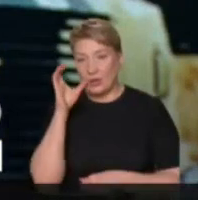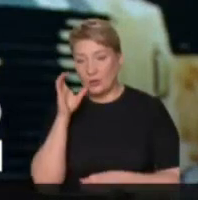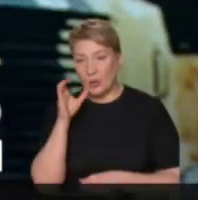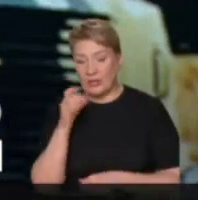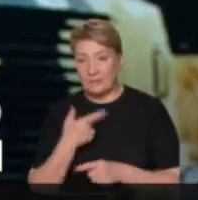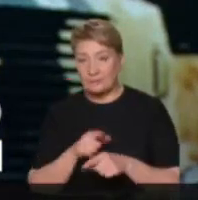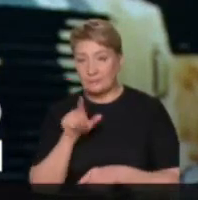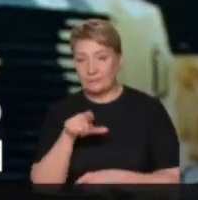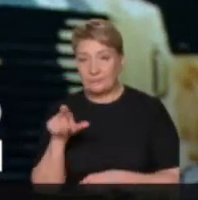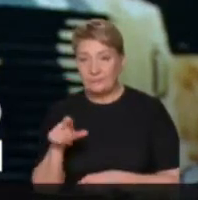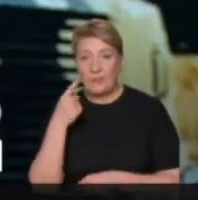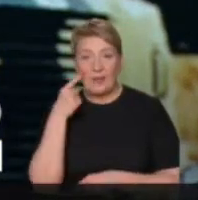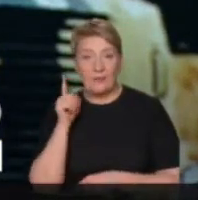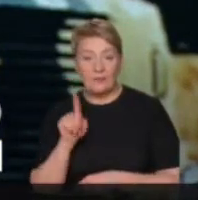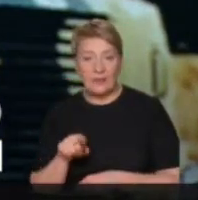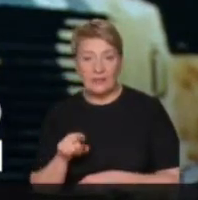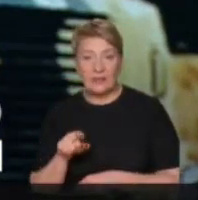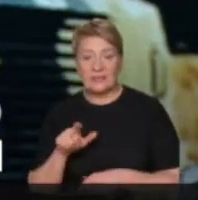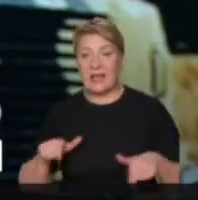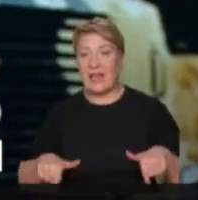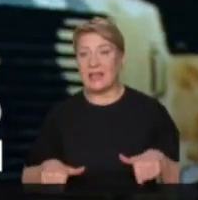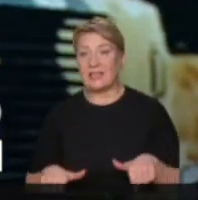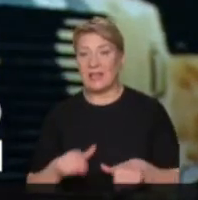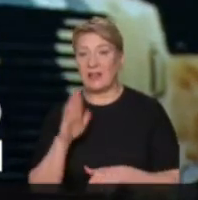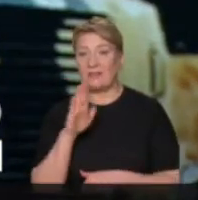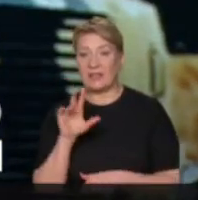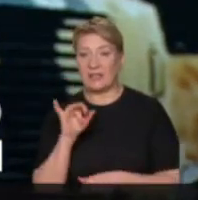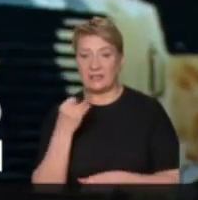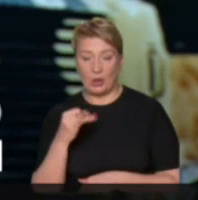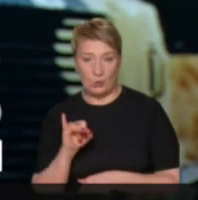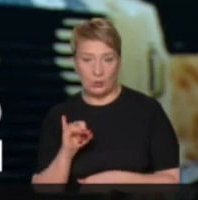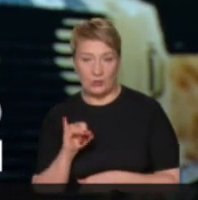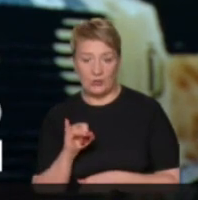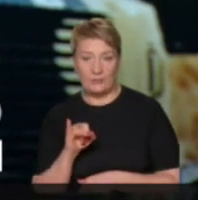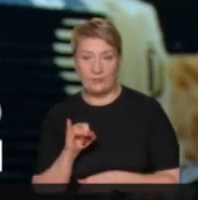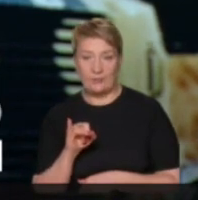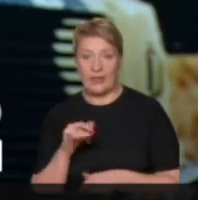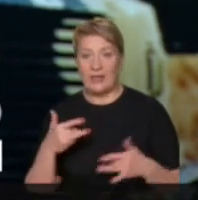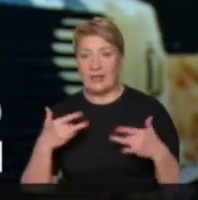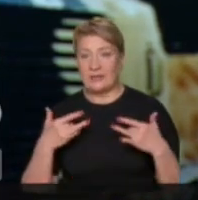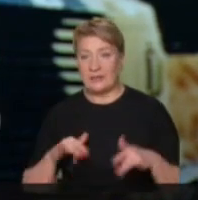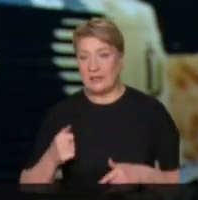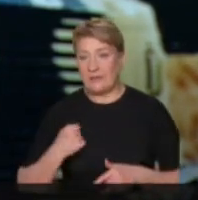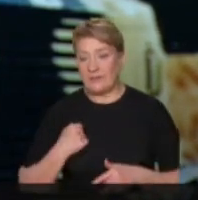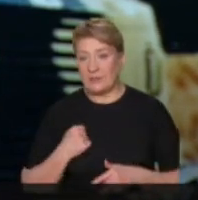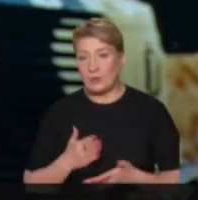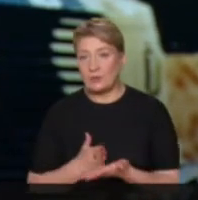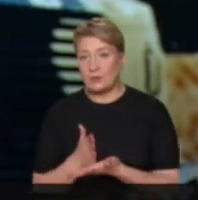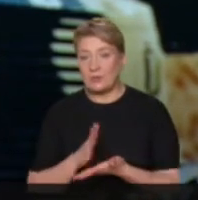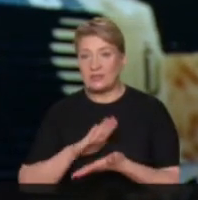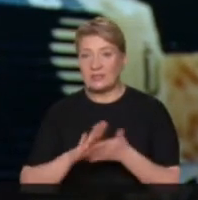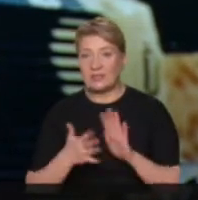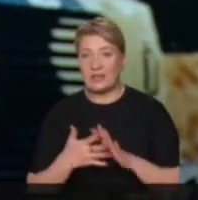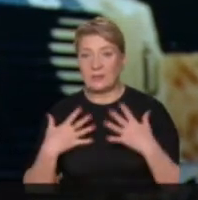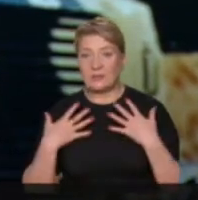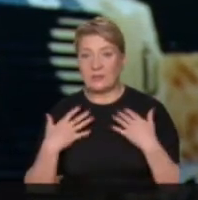також від стало відомо що Генерала Валерія залужного та генерал-лейтенанта Сергія шапталу звільнили із військової служби за станом здоров'я